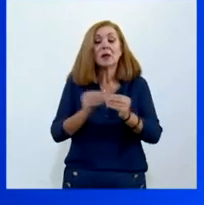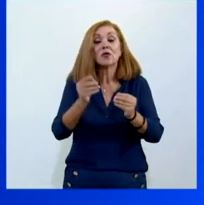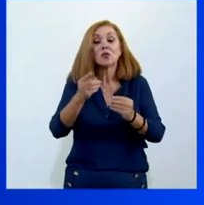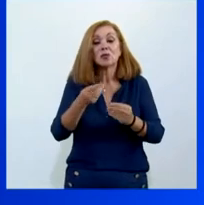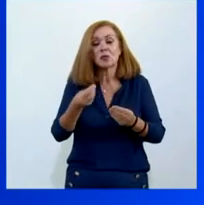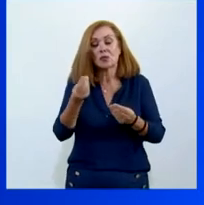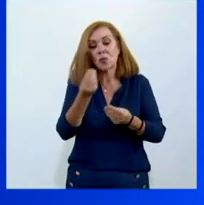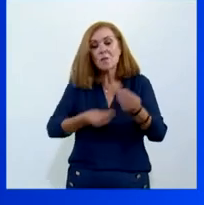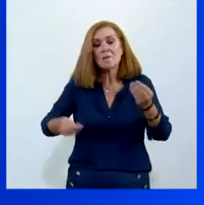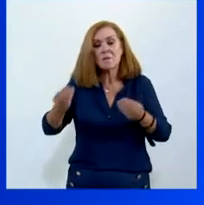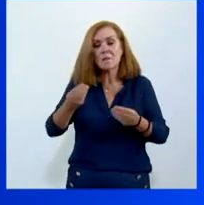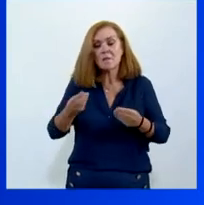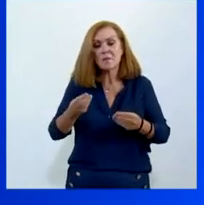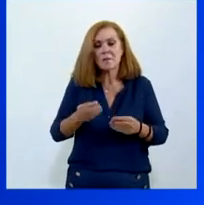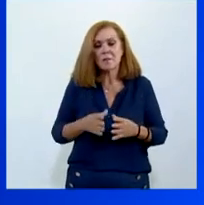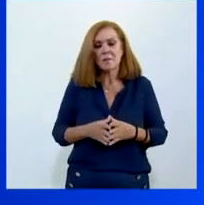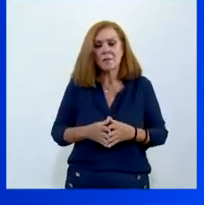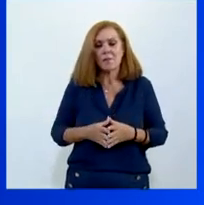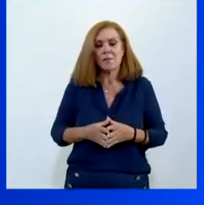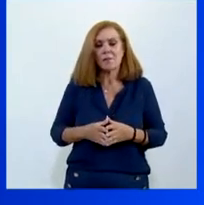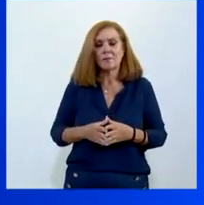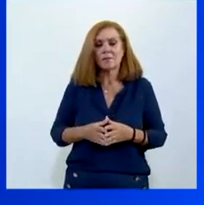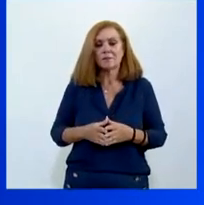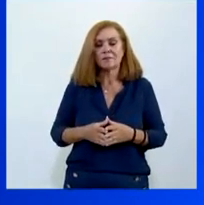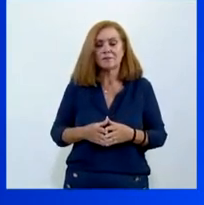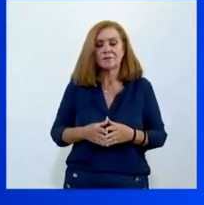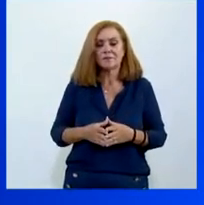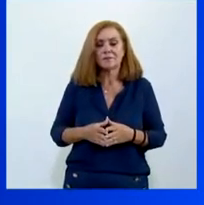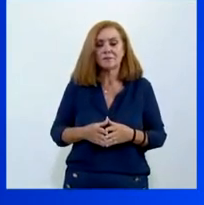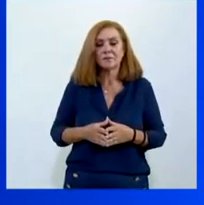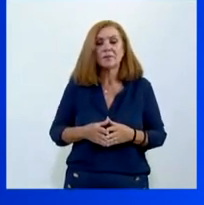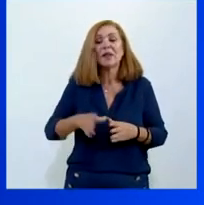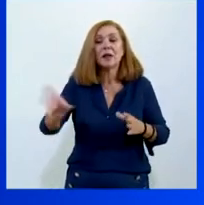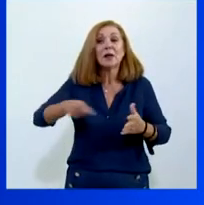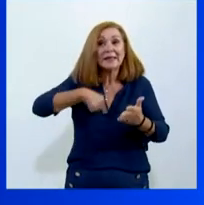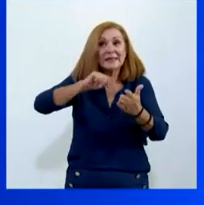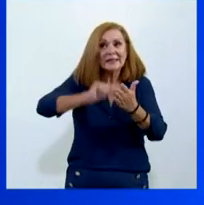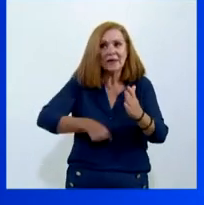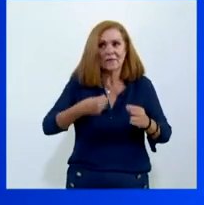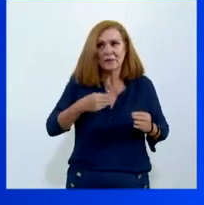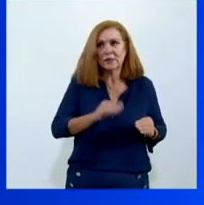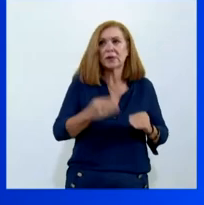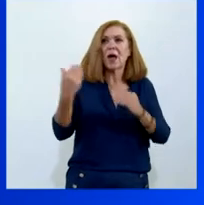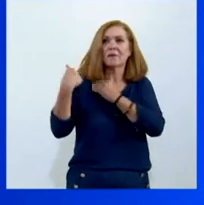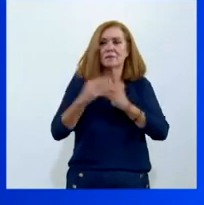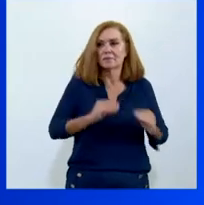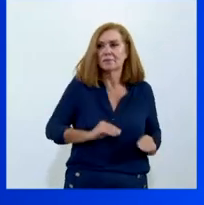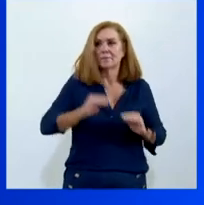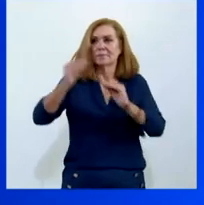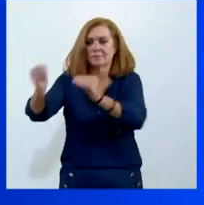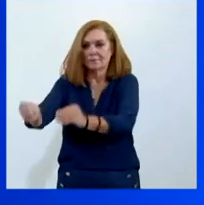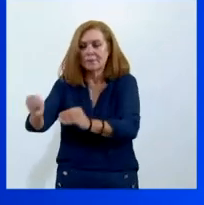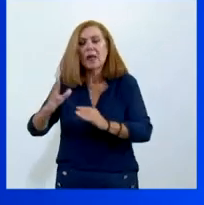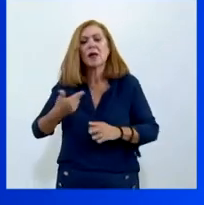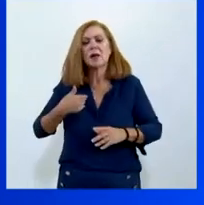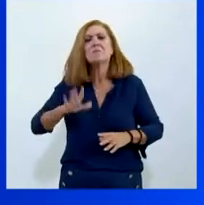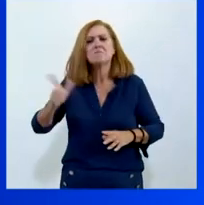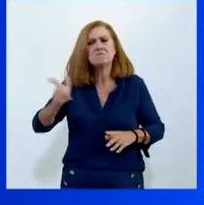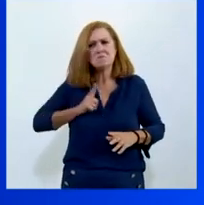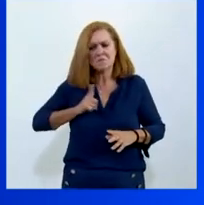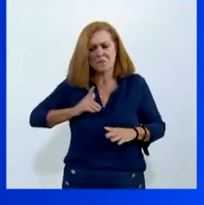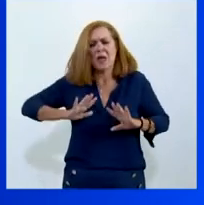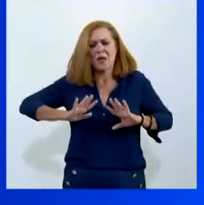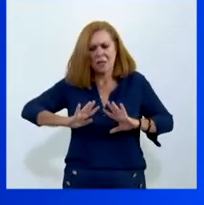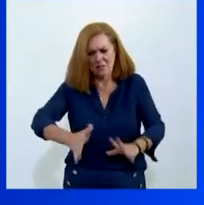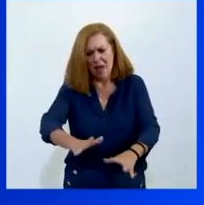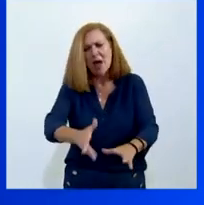της σύμβασης παραχώρησης και πιστεύω ότι πολύ, πολύ σύντομα θα είμαστε